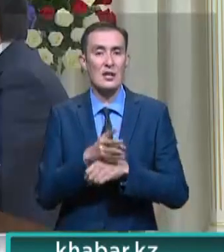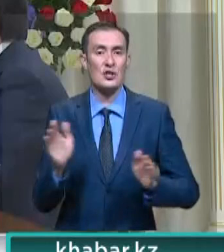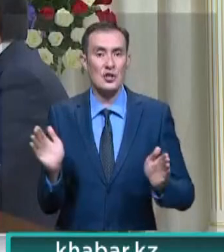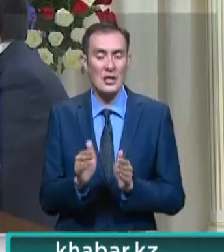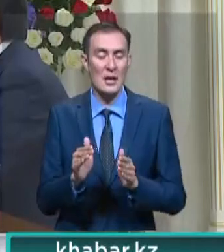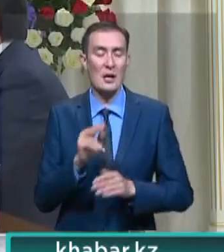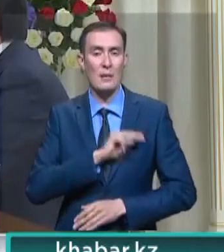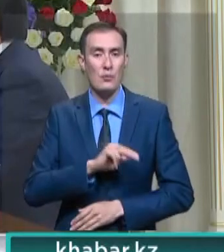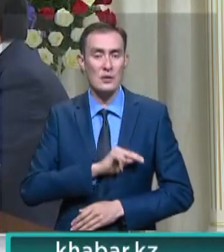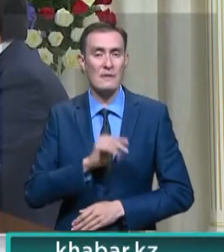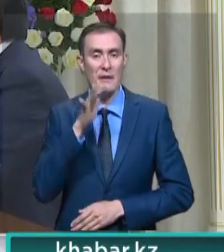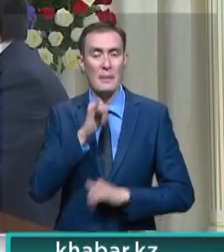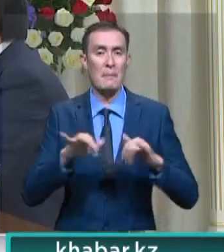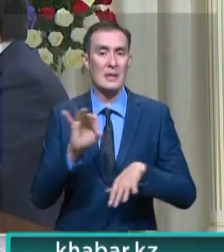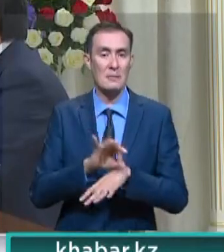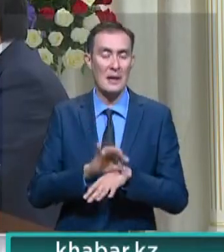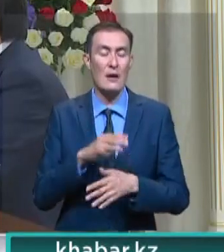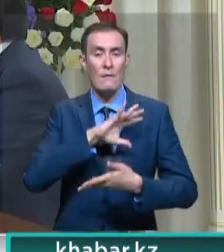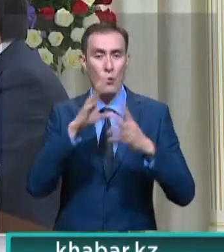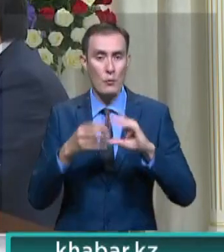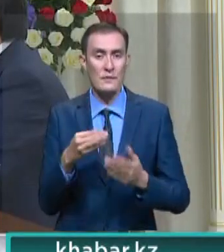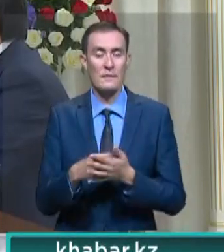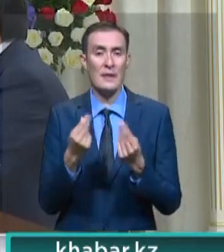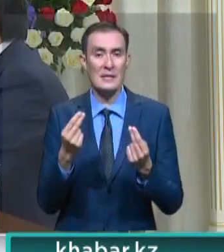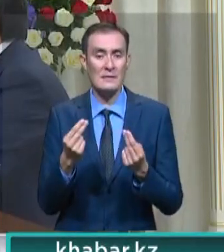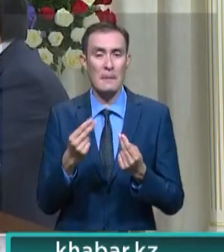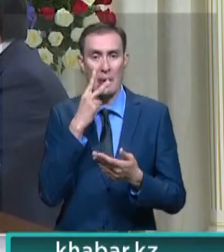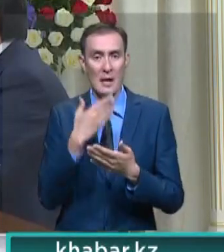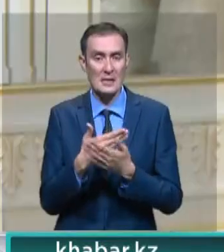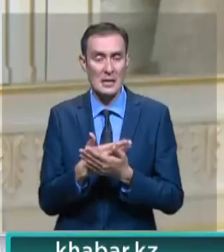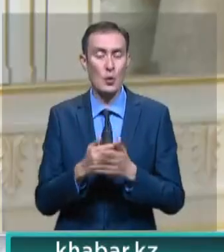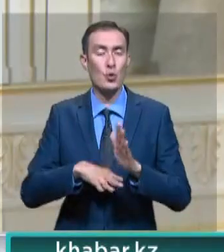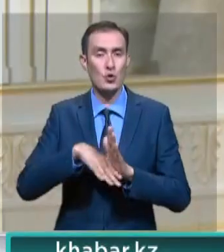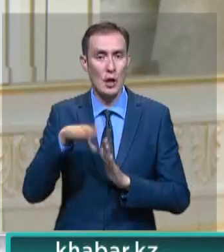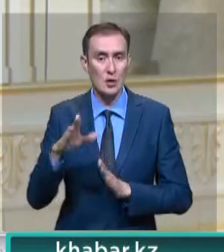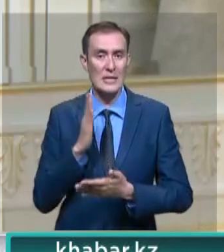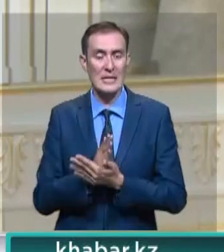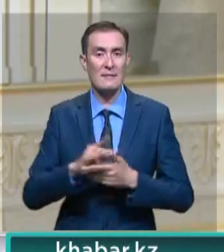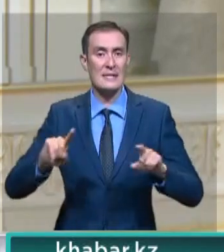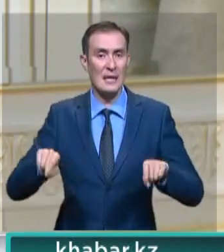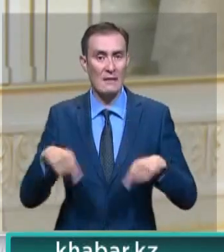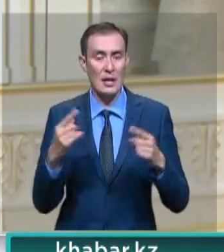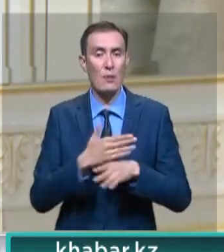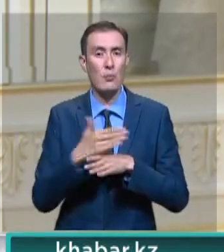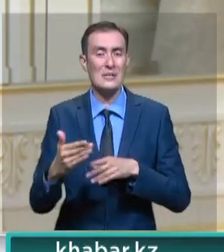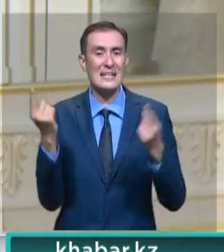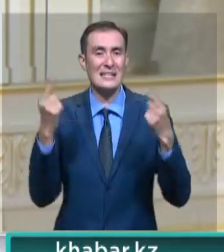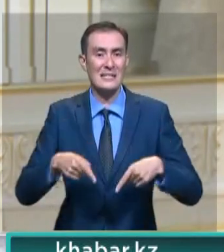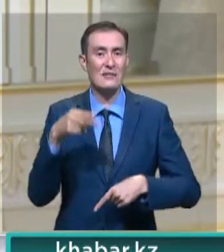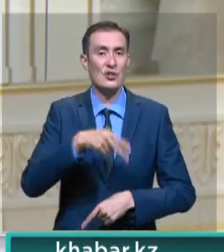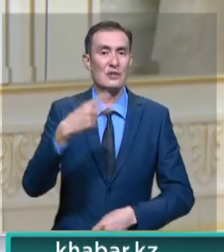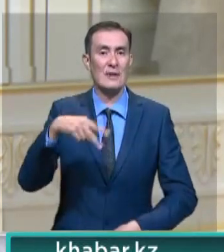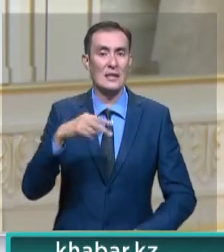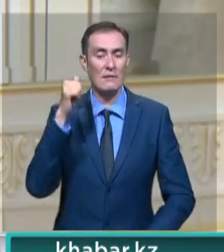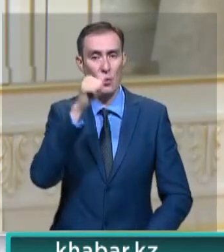В целом мы видим, что финансовые показатели наших компаний улучшаются, идет восстановление. После кризисного